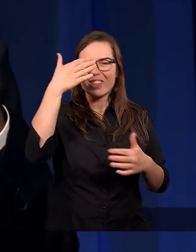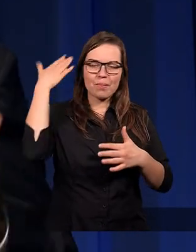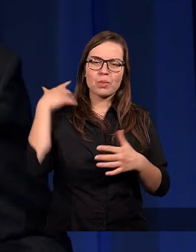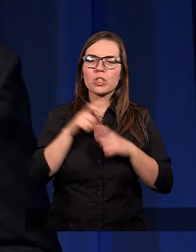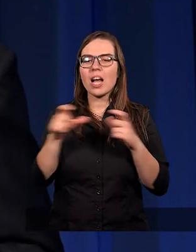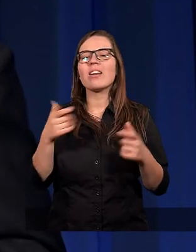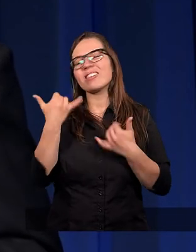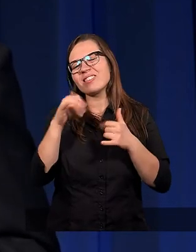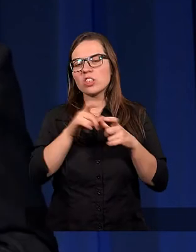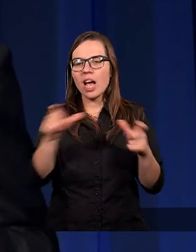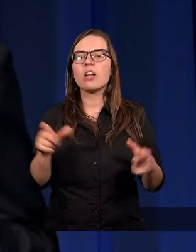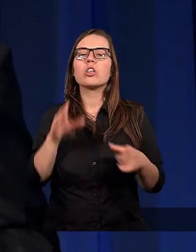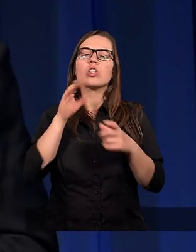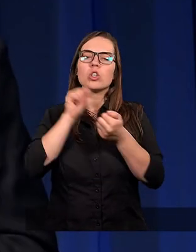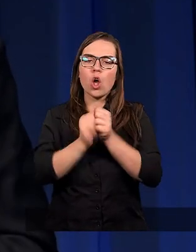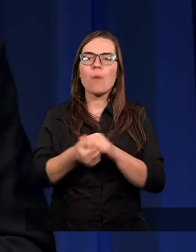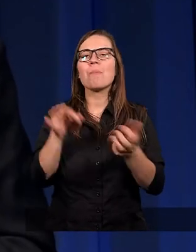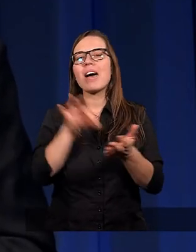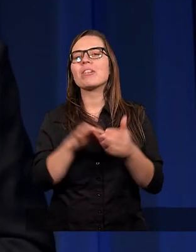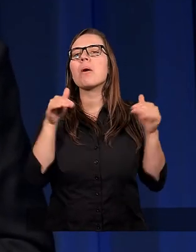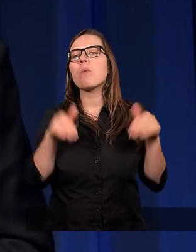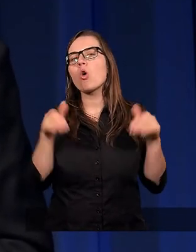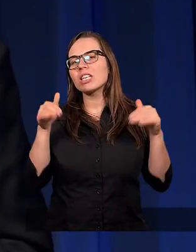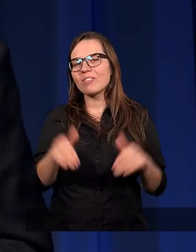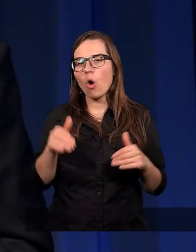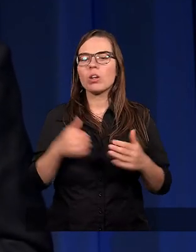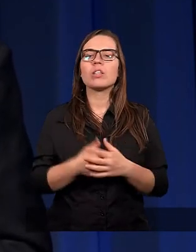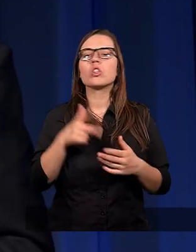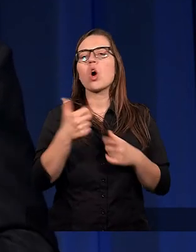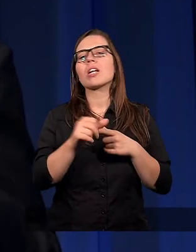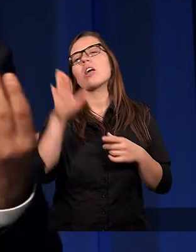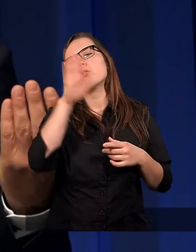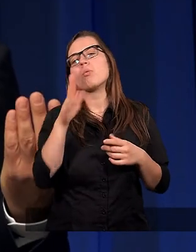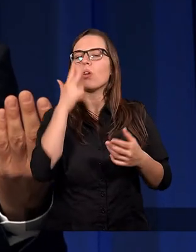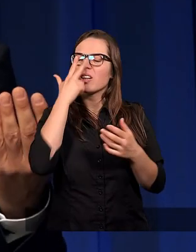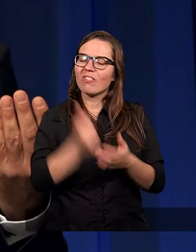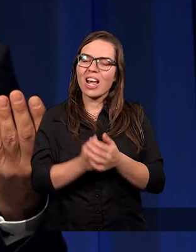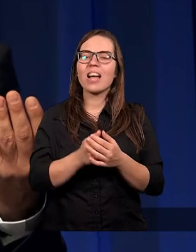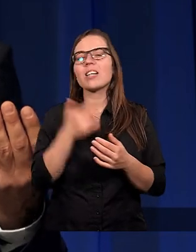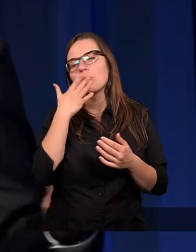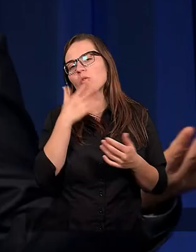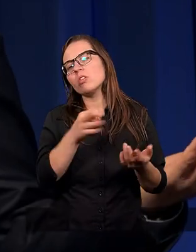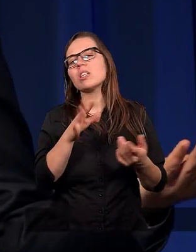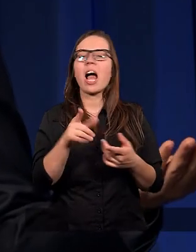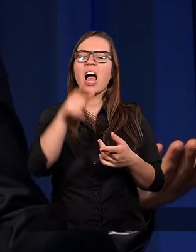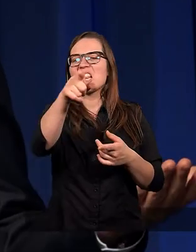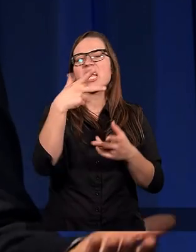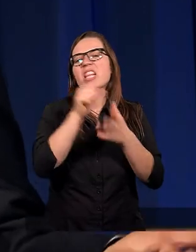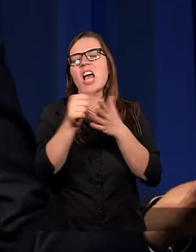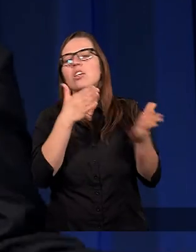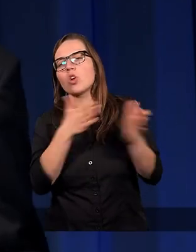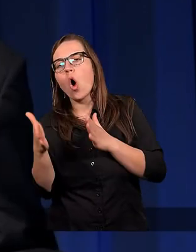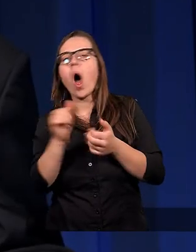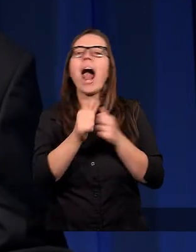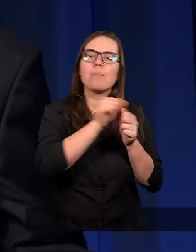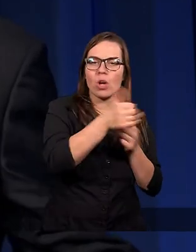i każdych czasów są pewne możliwości. To nie jest tak, Bóg stwierdza stan. Nie jesteś gotowy, albo